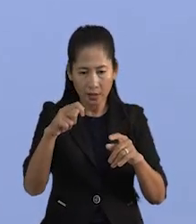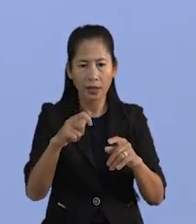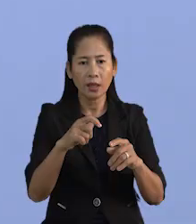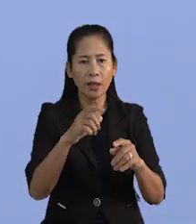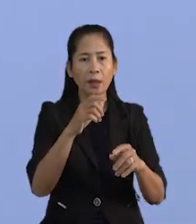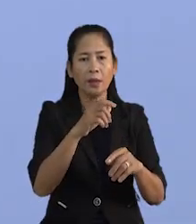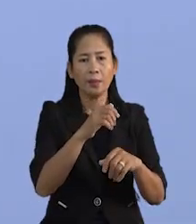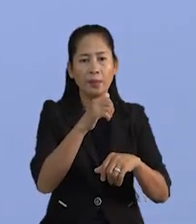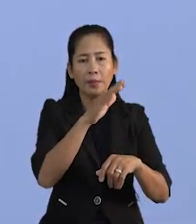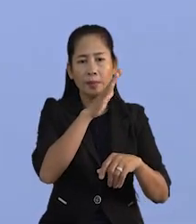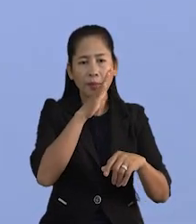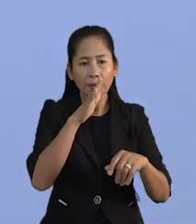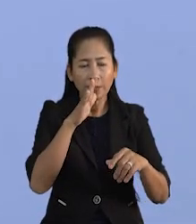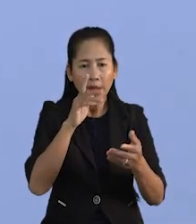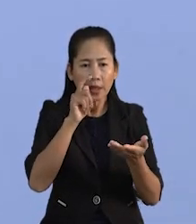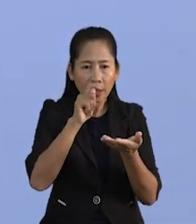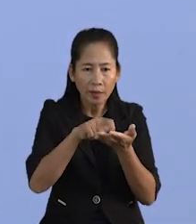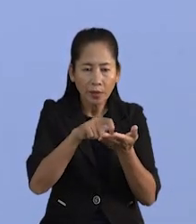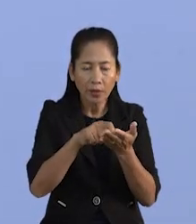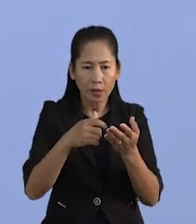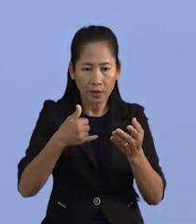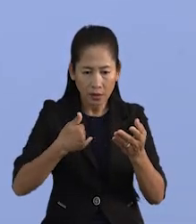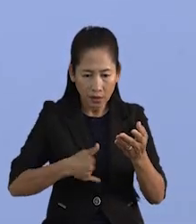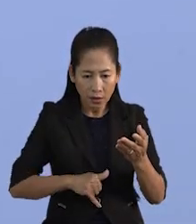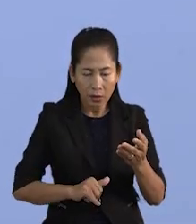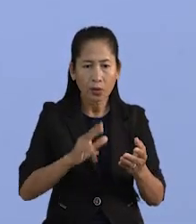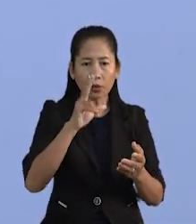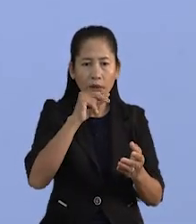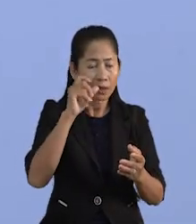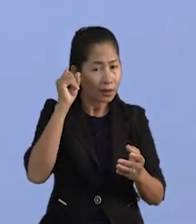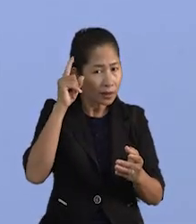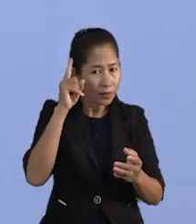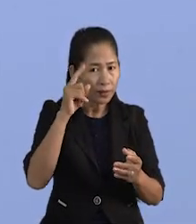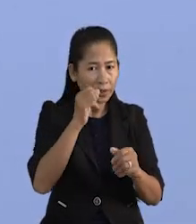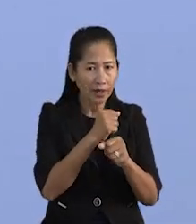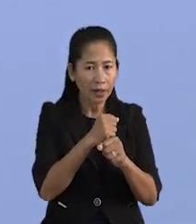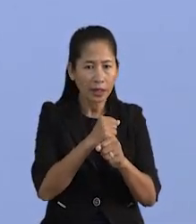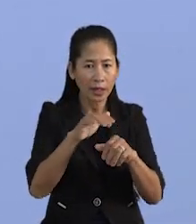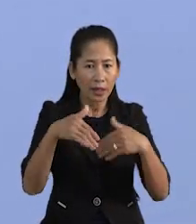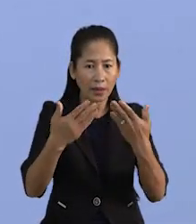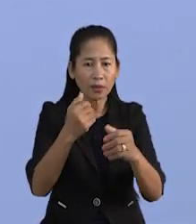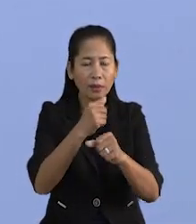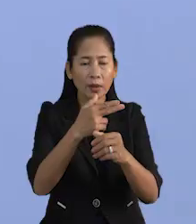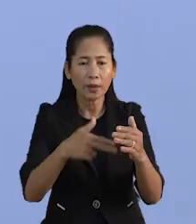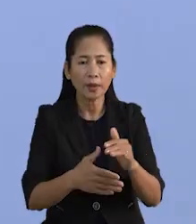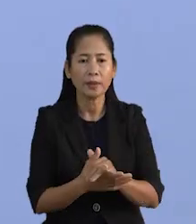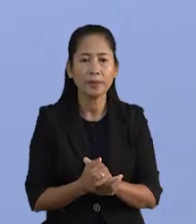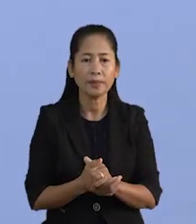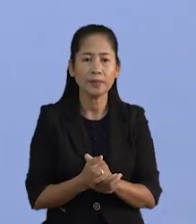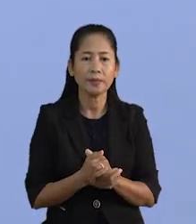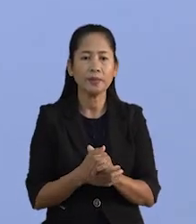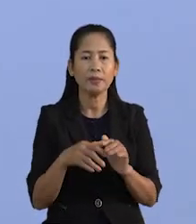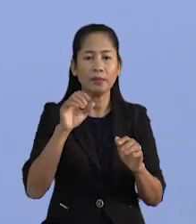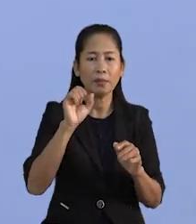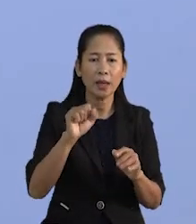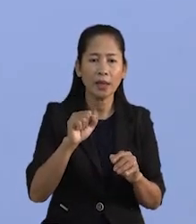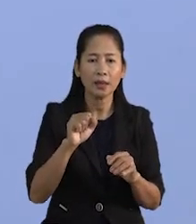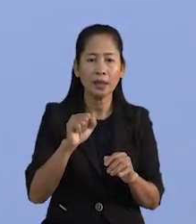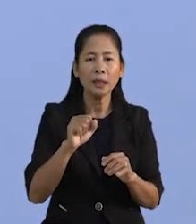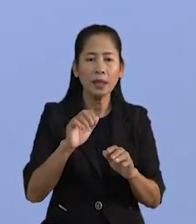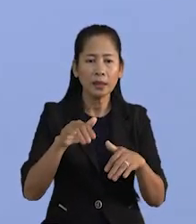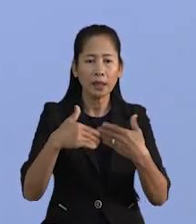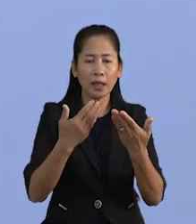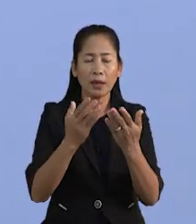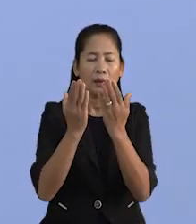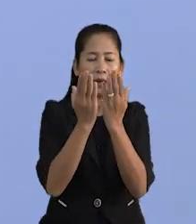កូនទាបាទយ៉ាងម៉េចដែរកូនយល់ដែរឬទេថាកិច្ចការឲ្យកូនធ្វើអ្វីកូនបាទណាគឺត្រូវ